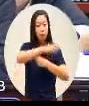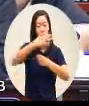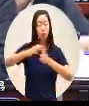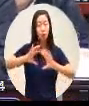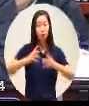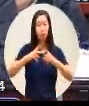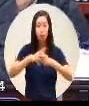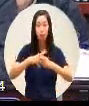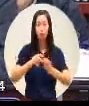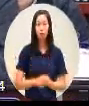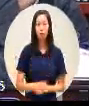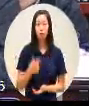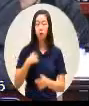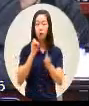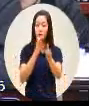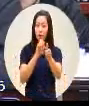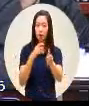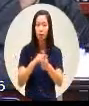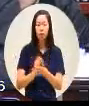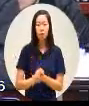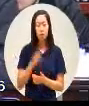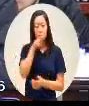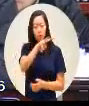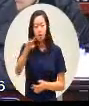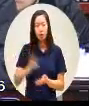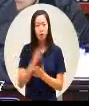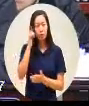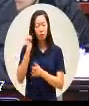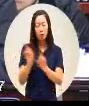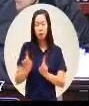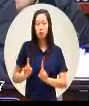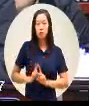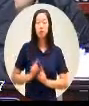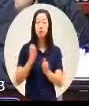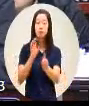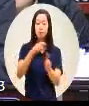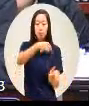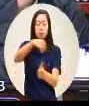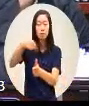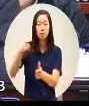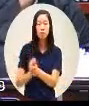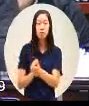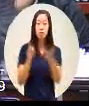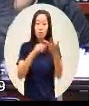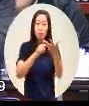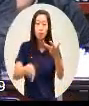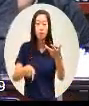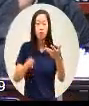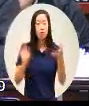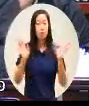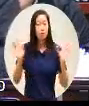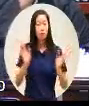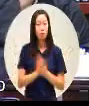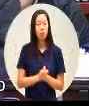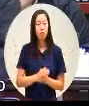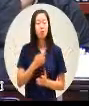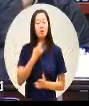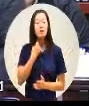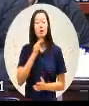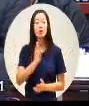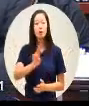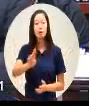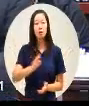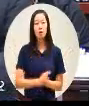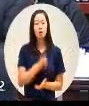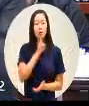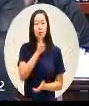跟尔登议员报告，我很感动。里面老师教那个宝山那个八个孩子啊，他们发音呢，就我的角度去看非